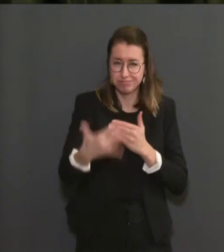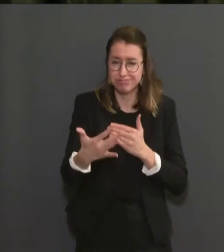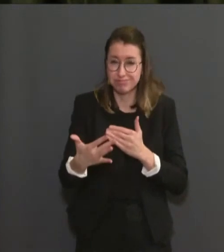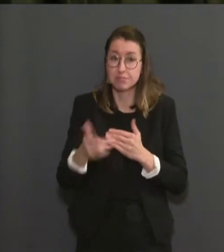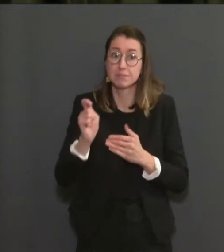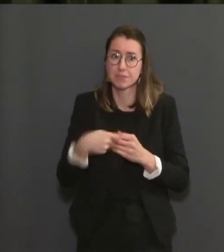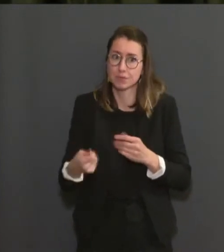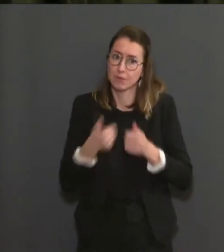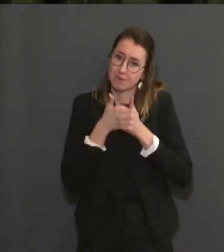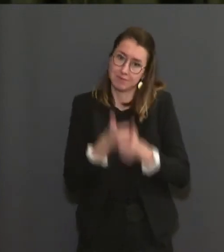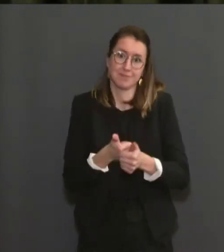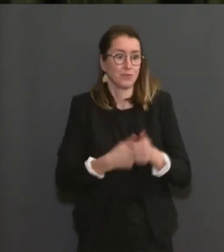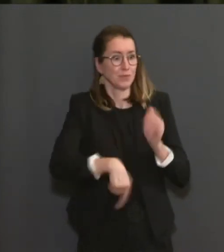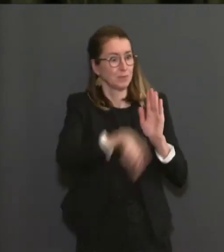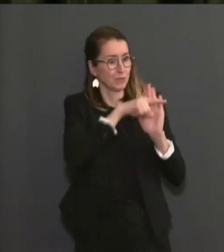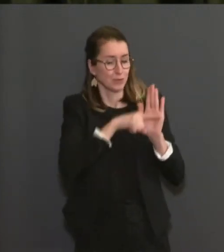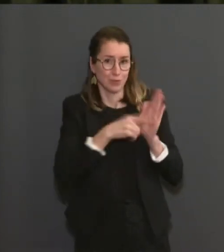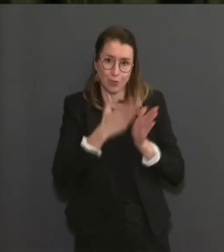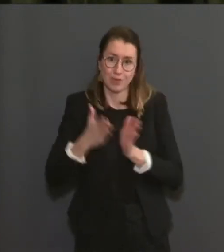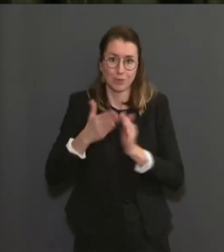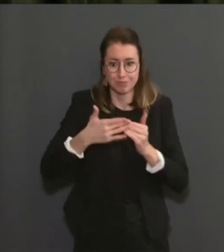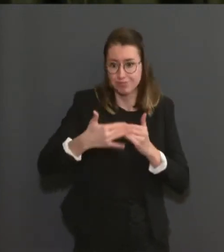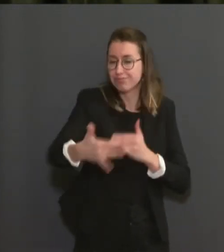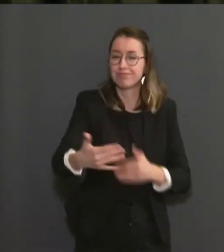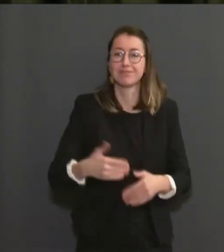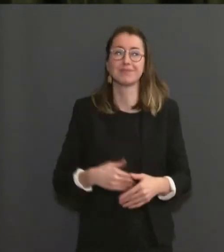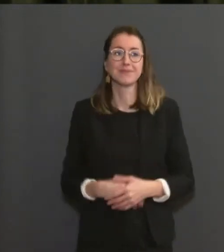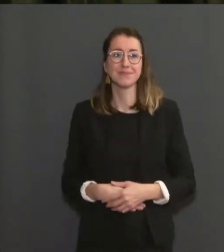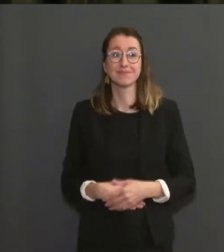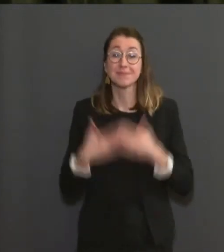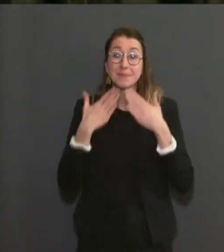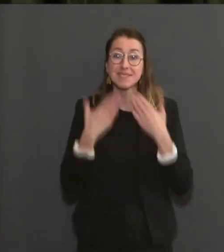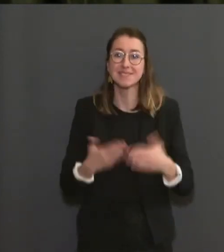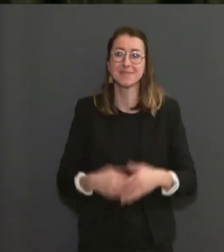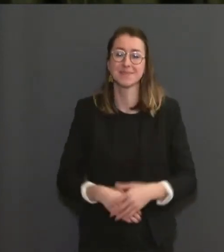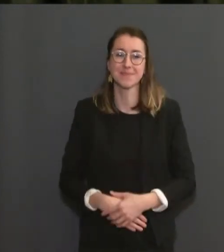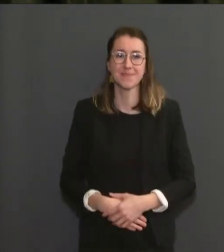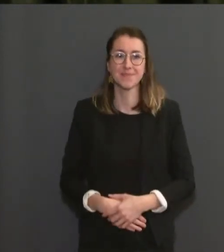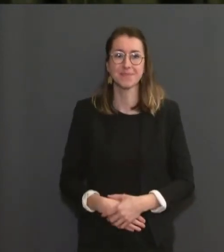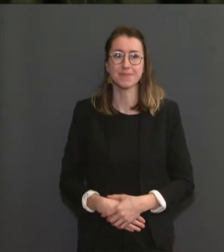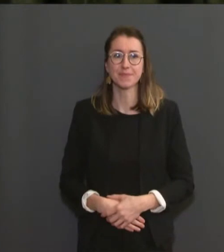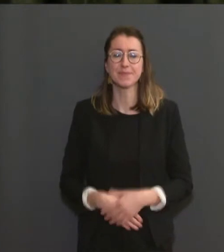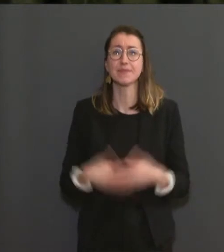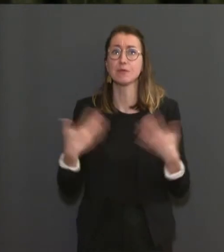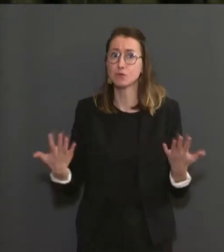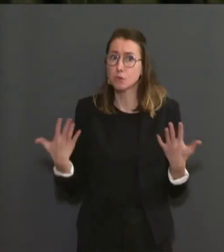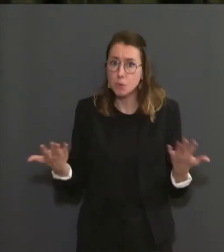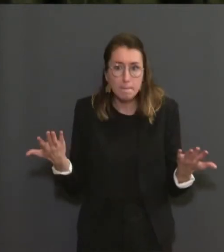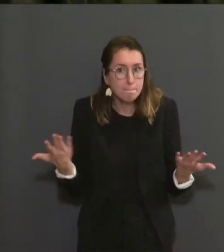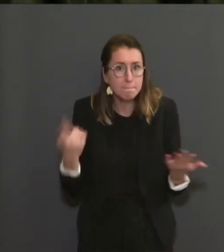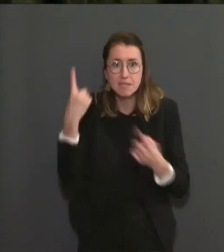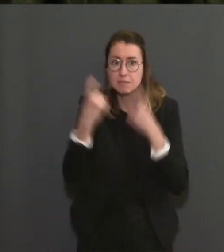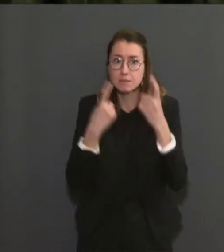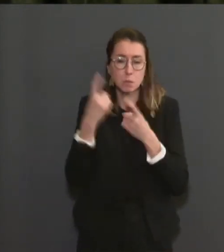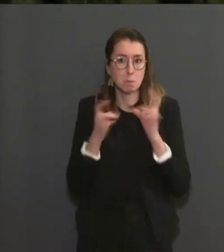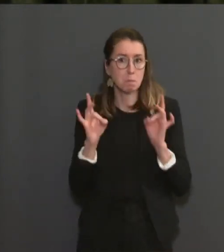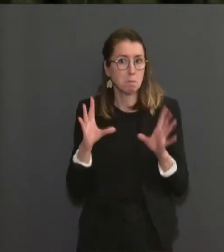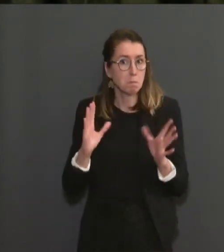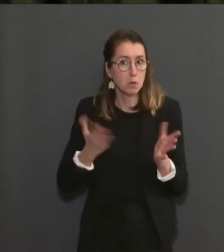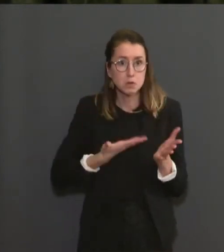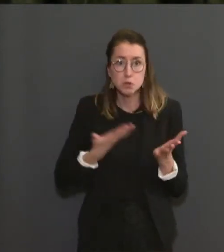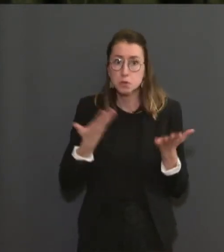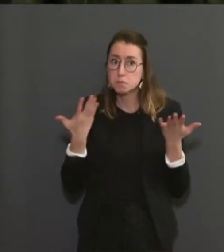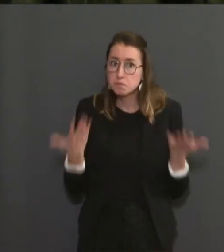la distance physique. Merci. Nous n'avons pas reçu de questions aujourd'hui, donc il me reste à